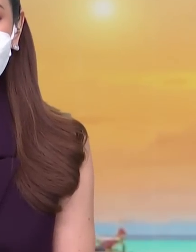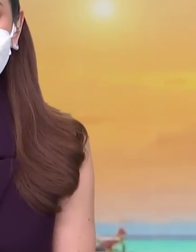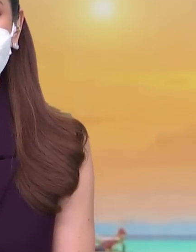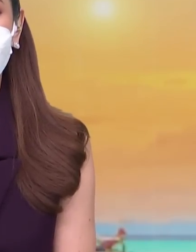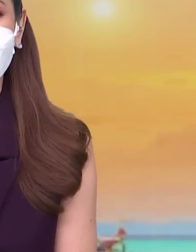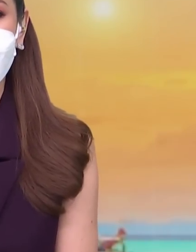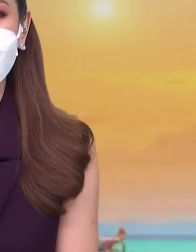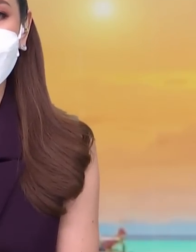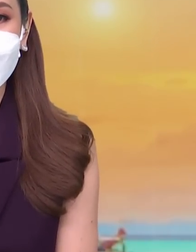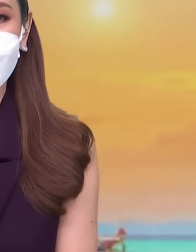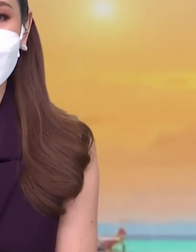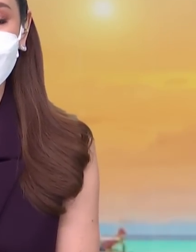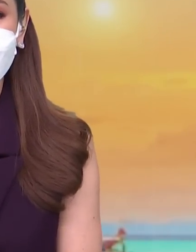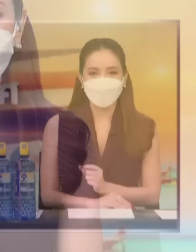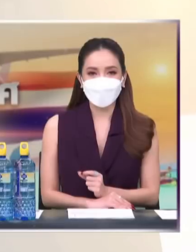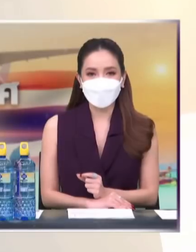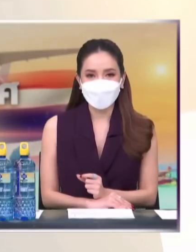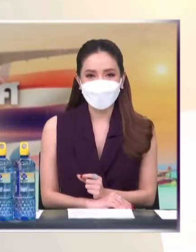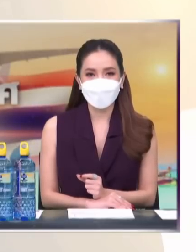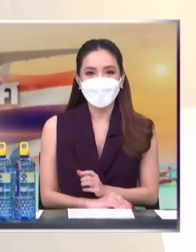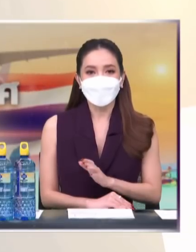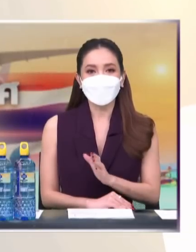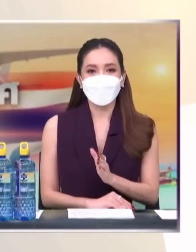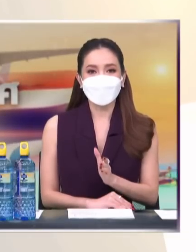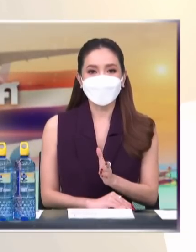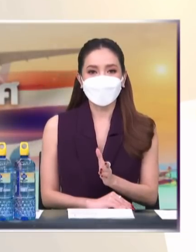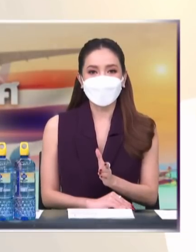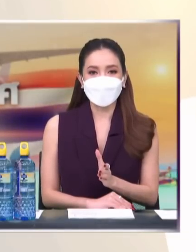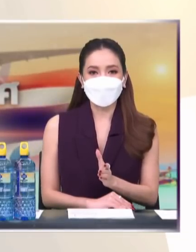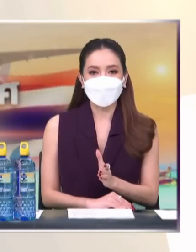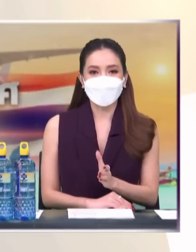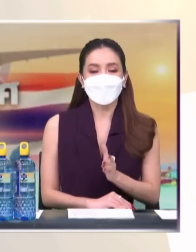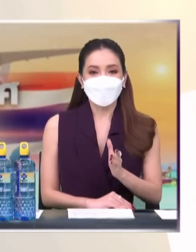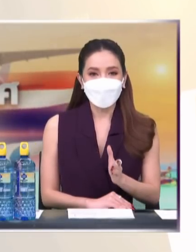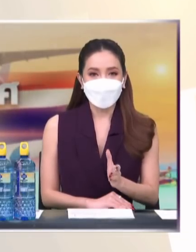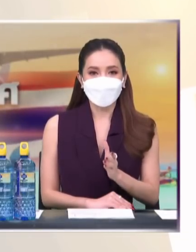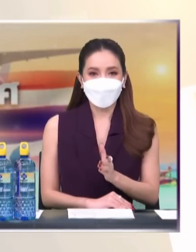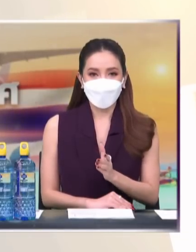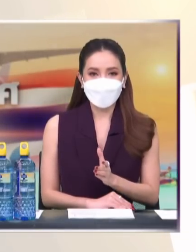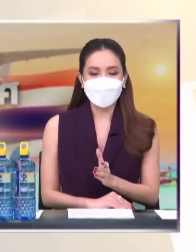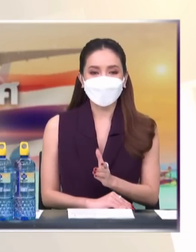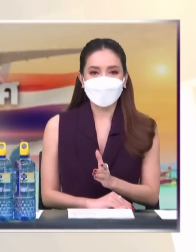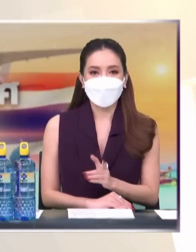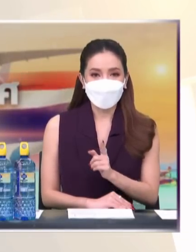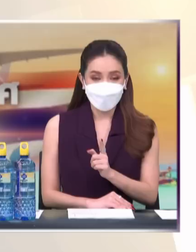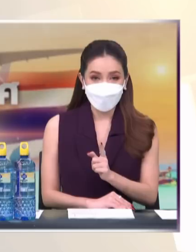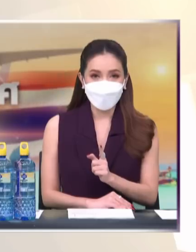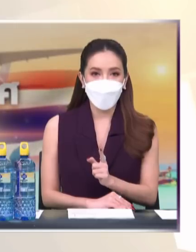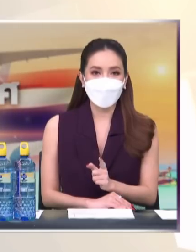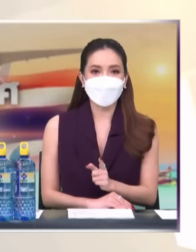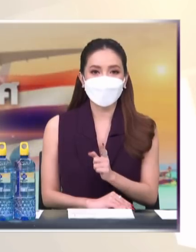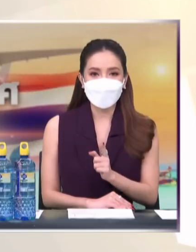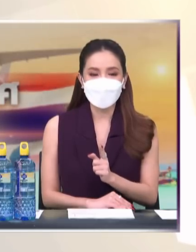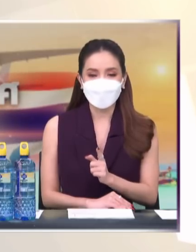ห้ามออกนอกเคหสถานและการจำกัดพื้นที่เพื่อรองรับการเปิดประเทศต้อนรับนักท่องเที่ยวต่างชาติจะ